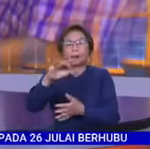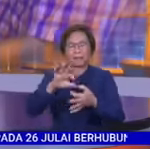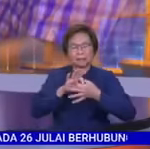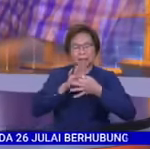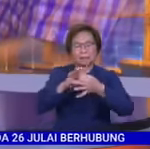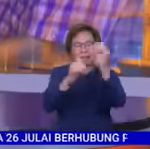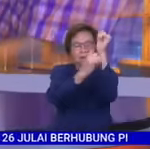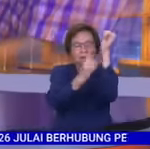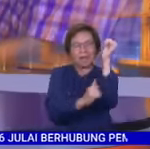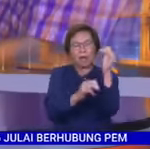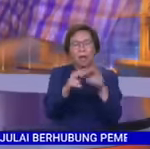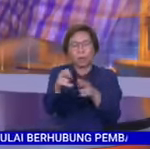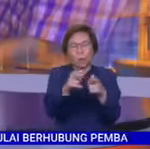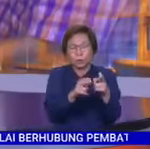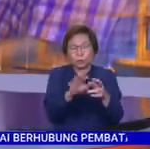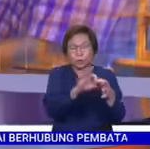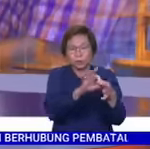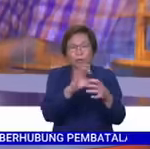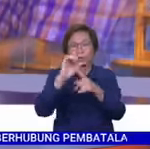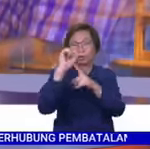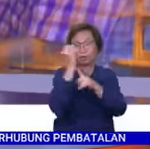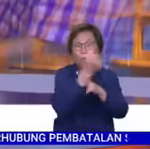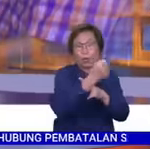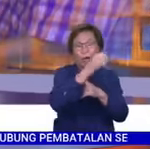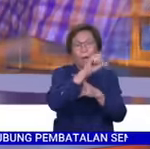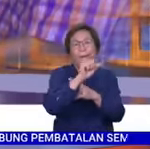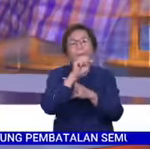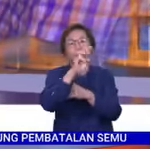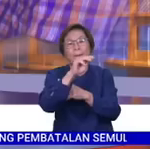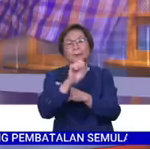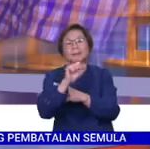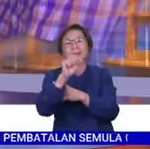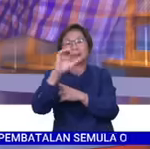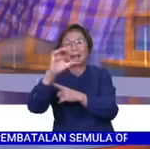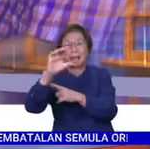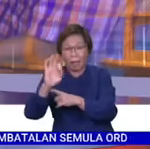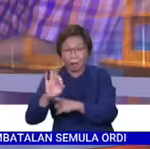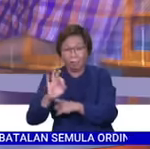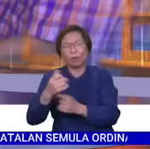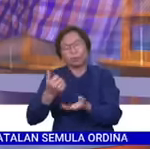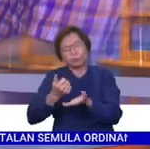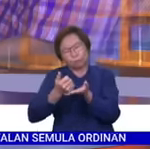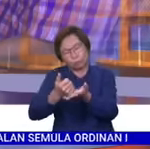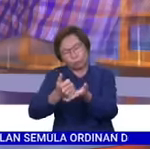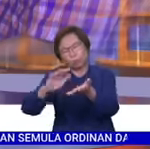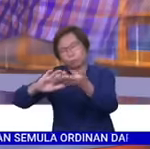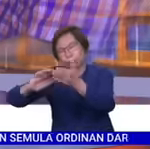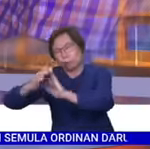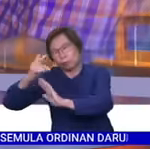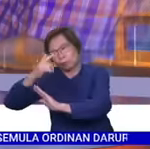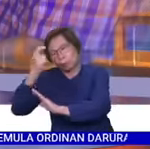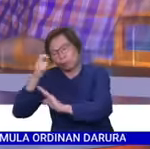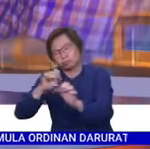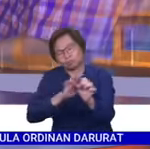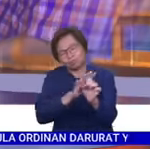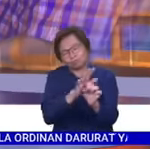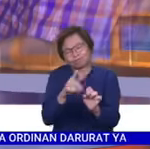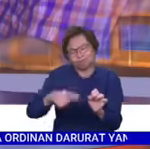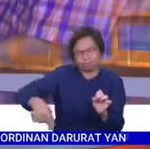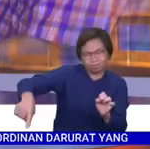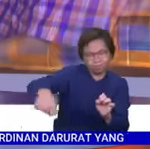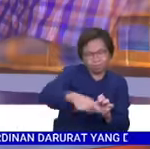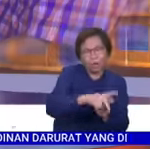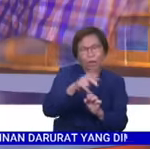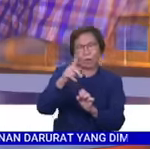Yayasan Usahawan social research aims ini pagi menyentuh di masyarakat tercetak akibat clips16.pro